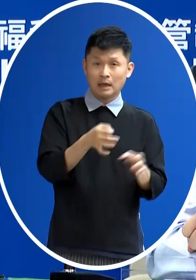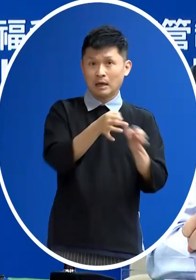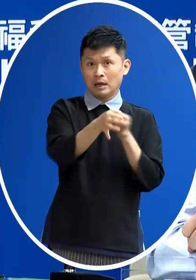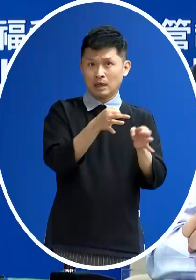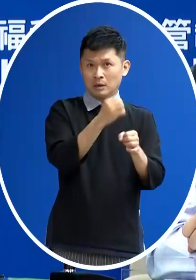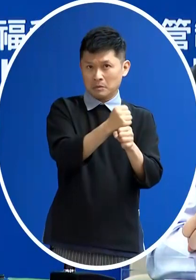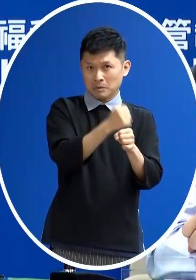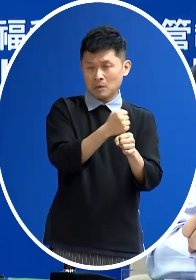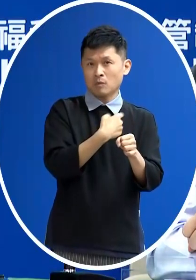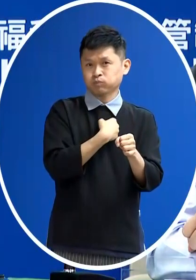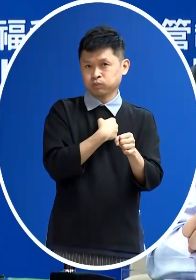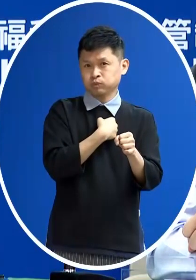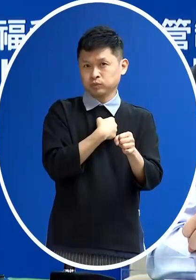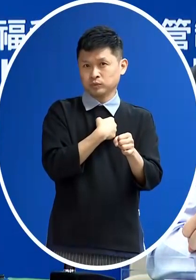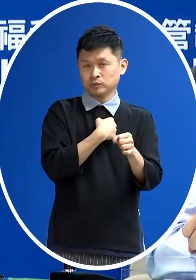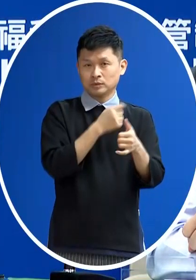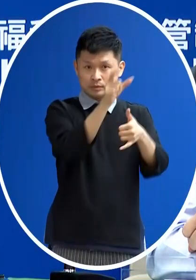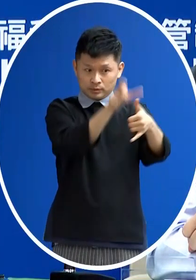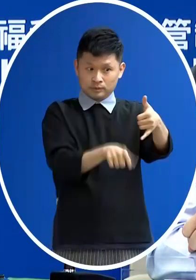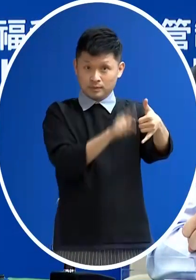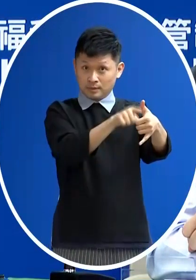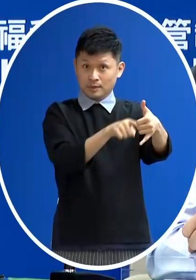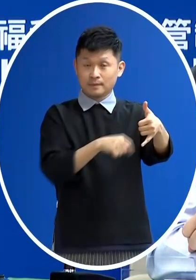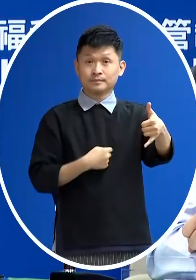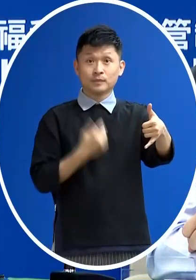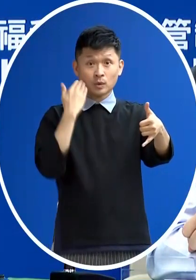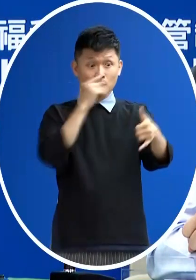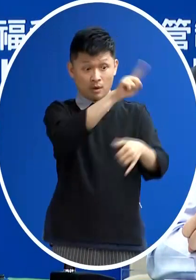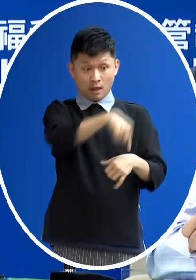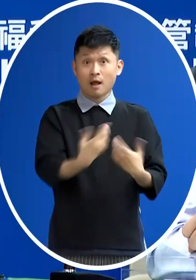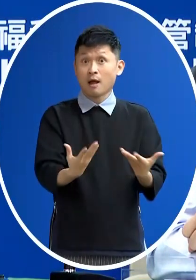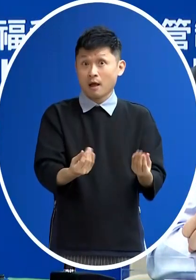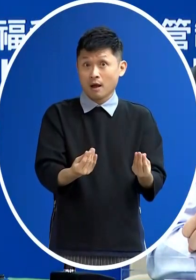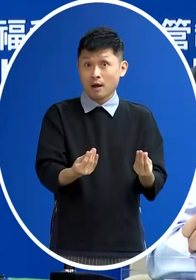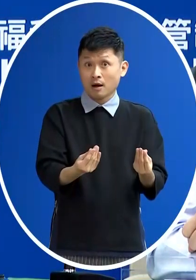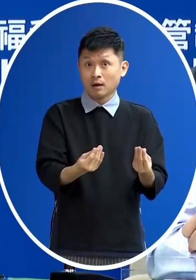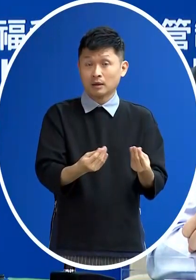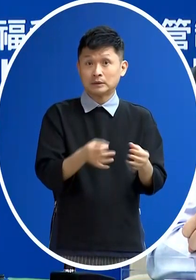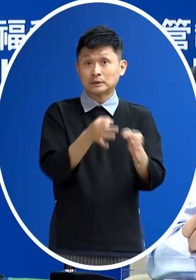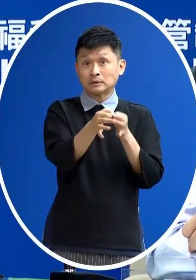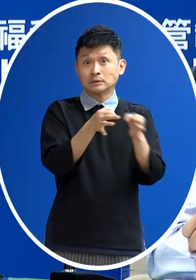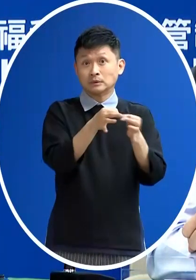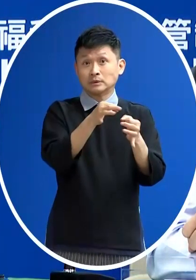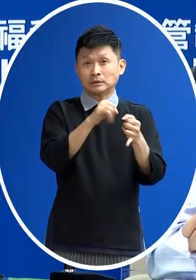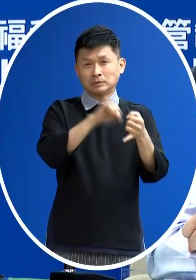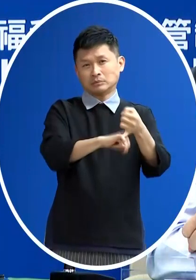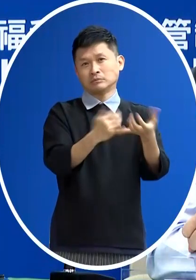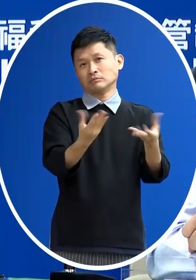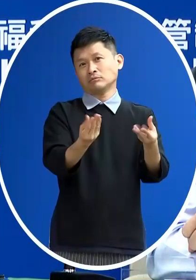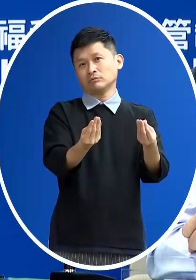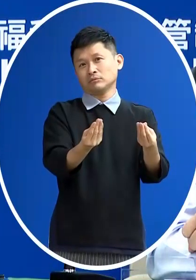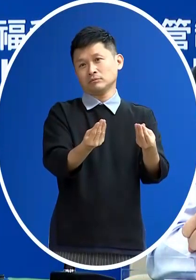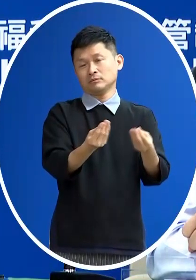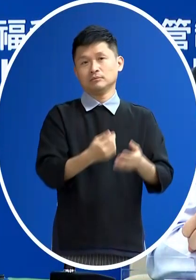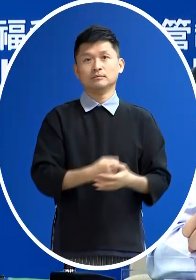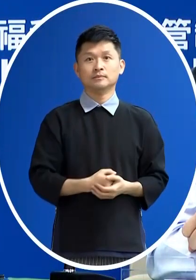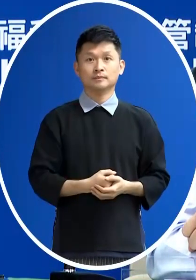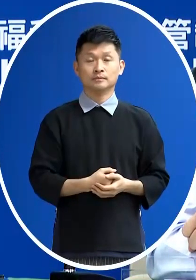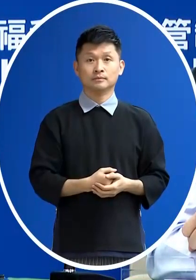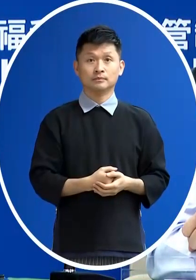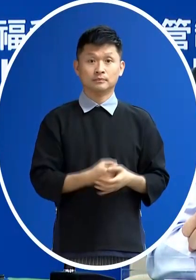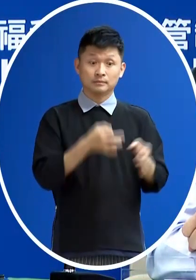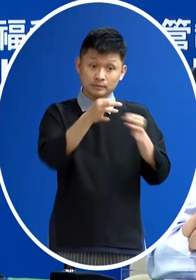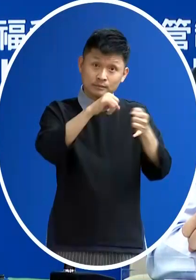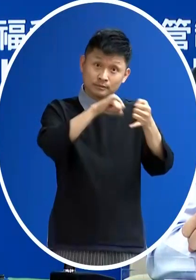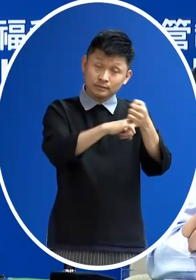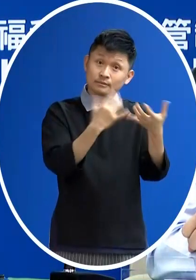客，哦，那他今天如果没有来，那可能这笔生意就没有了。那这笔生意没有